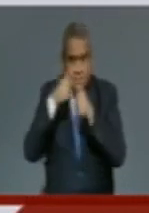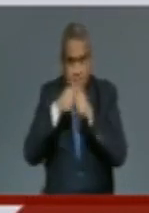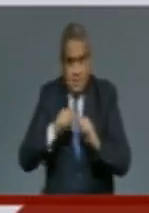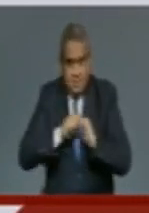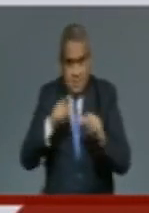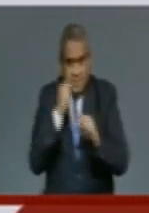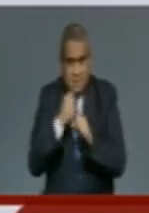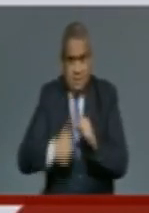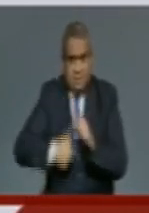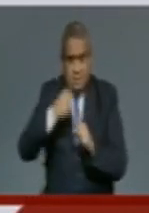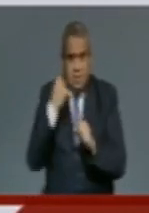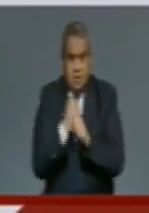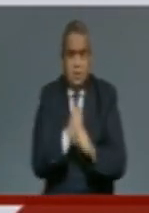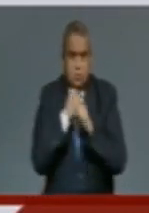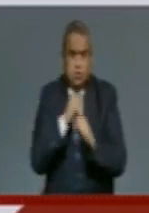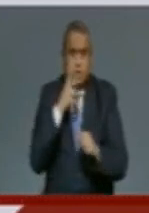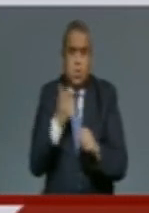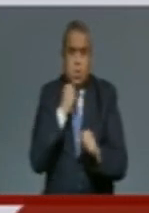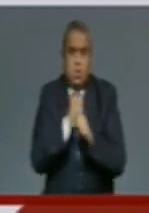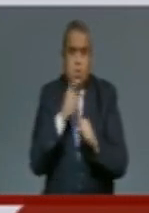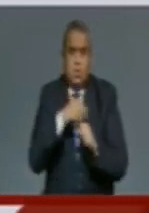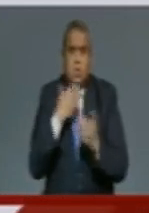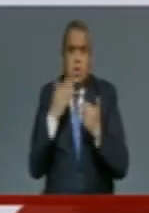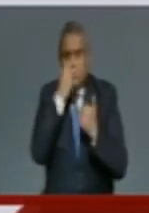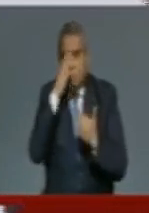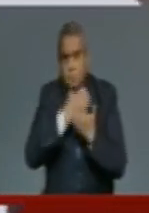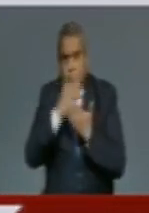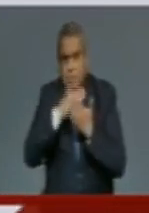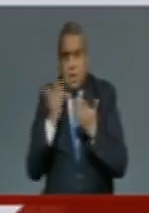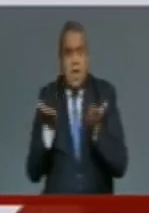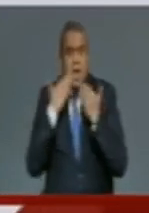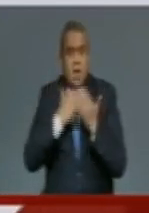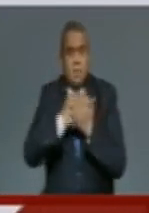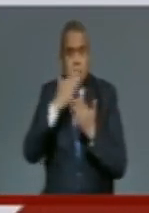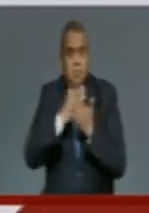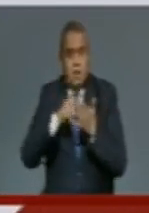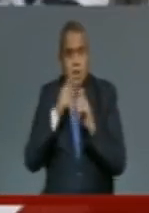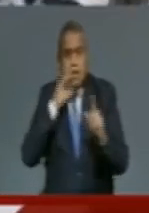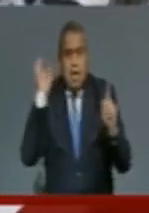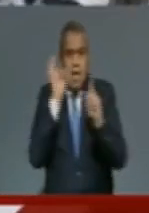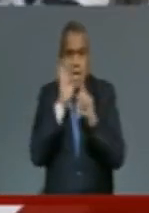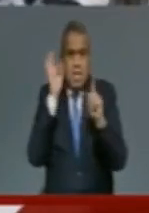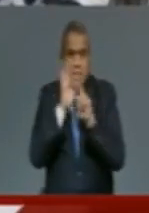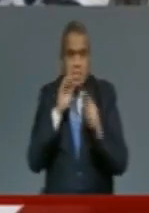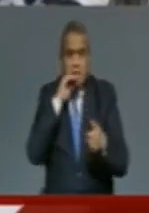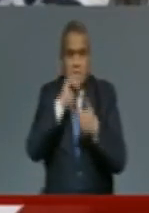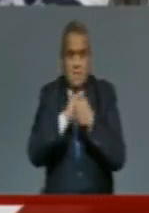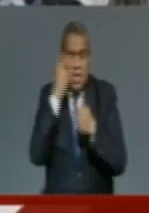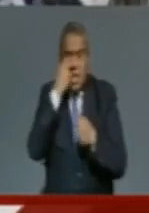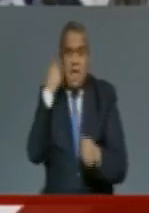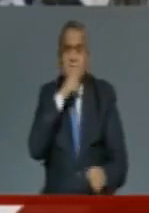تحقيق التنمية المستدامة بما فيها مواجهة تغير المناخ وتحقيق أهداف اتفاقية باريس.